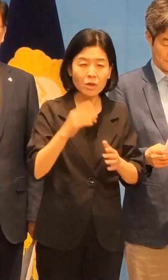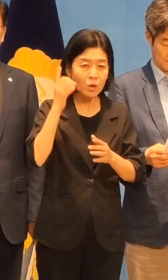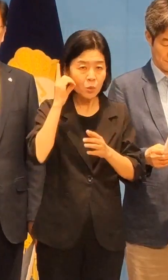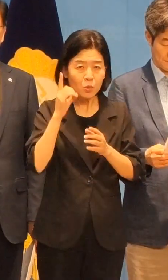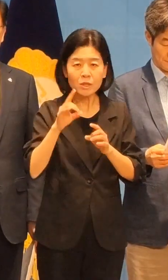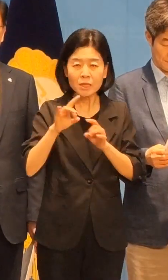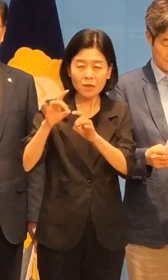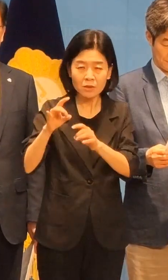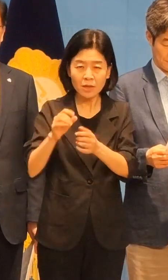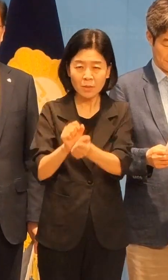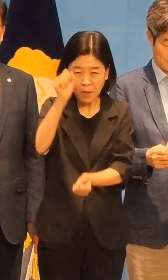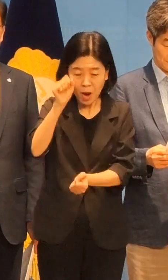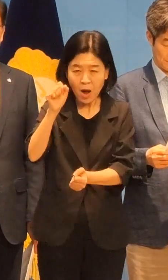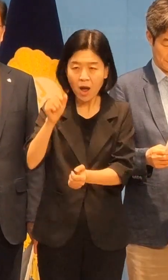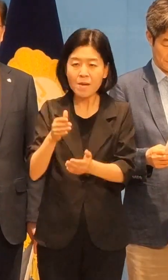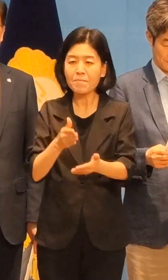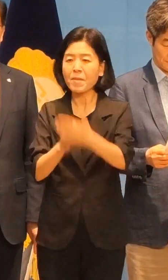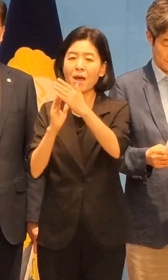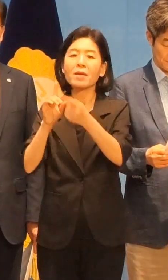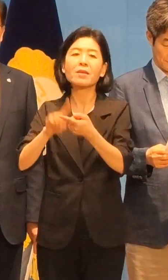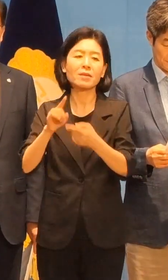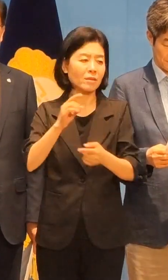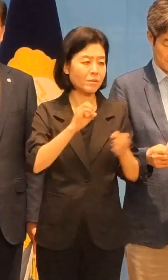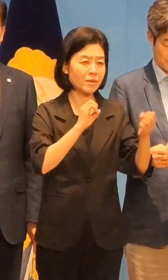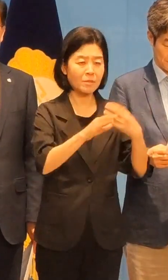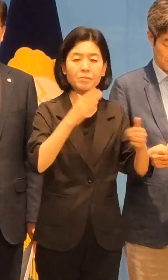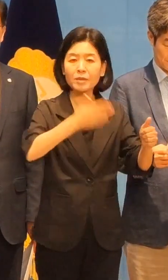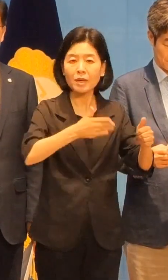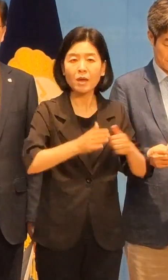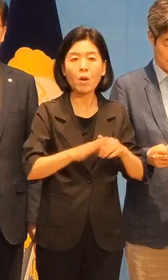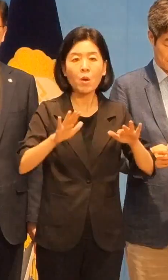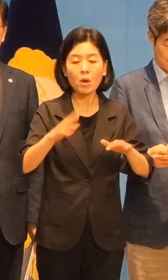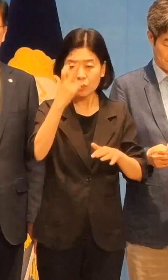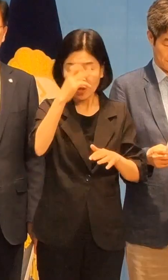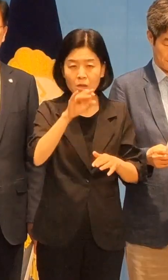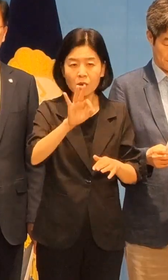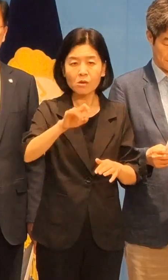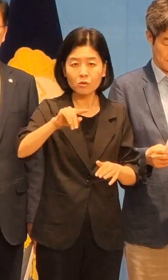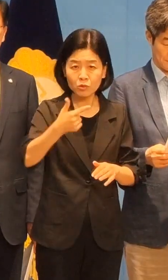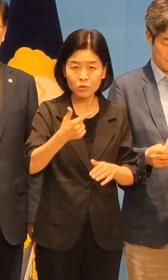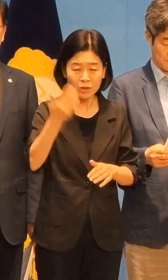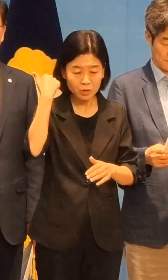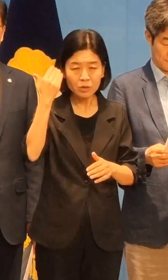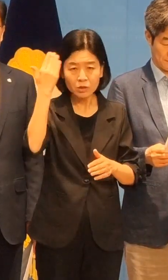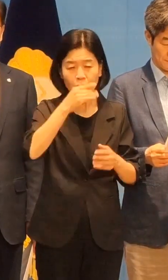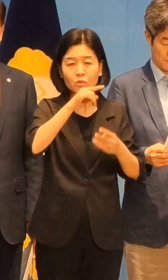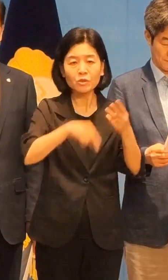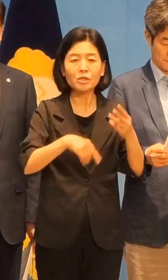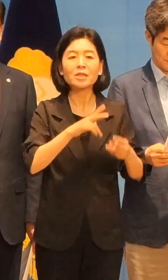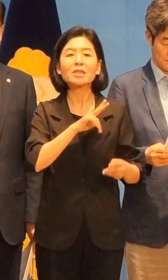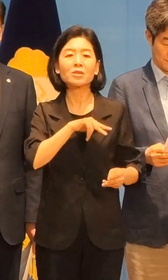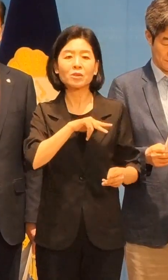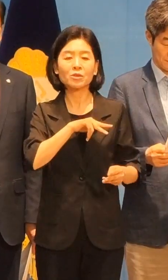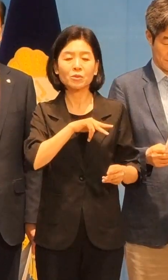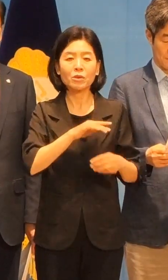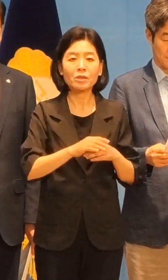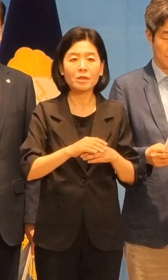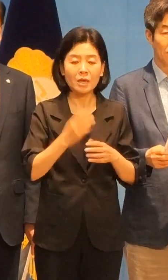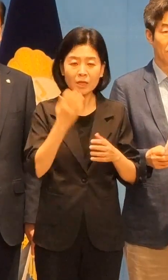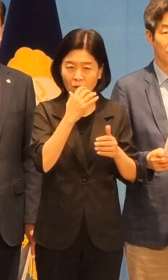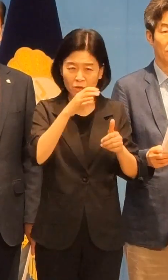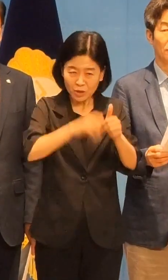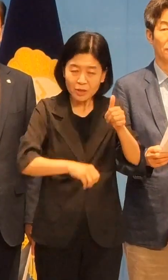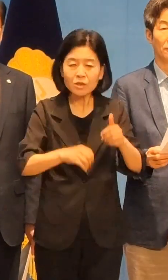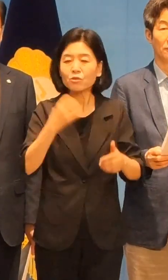법제사법위원회와 행정안전위원회는 오늘 최영중 전 청주시 의원 성착취 사건 수사 과정에서